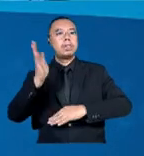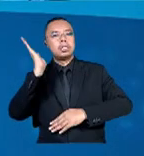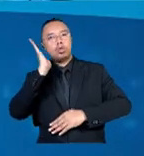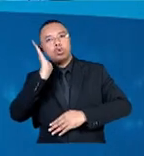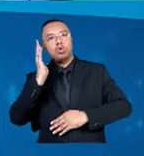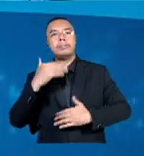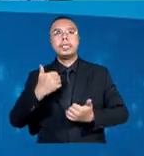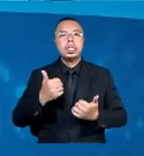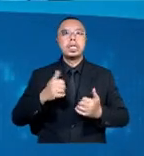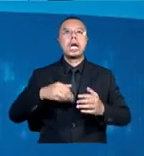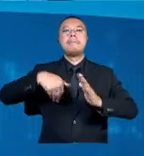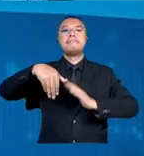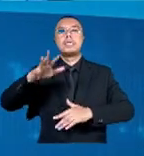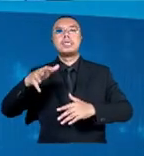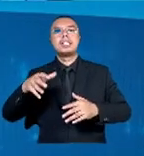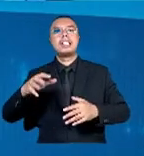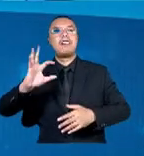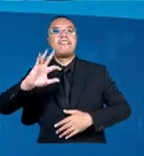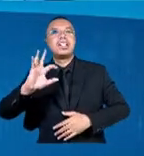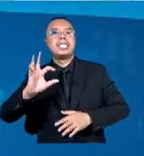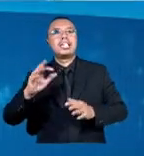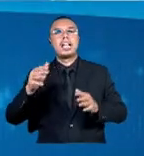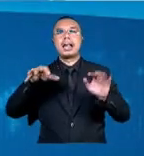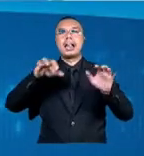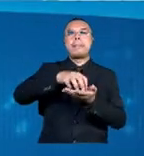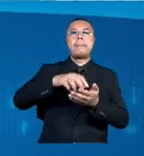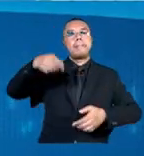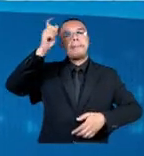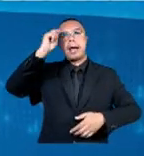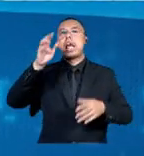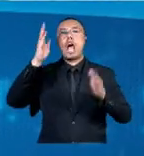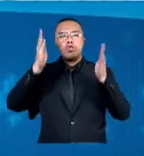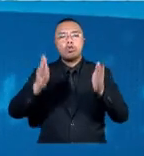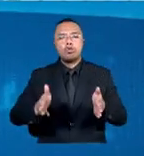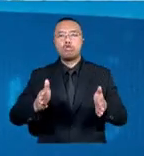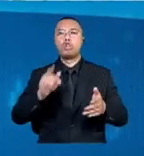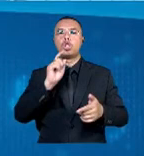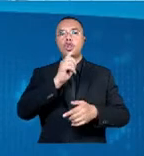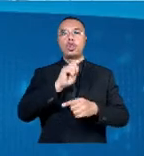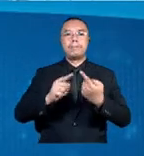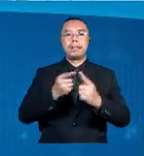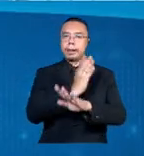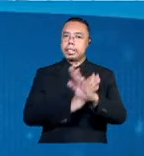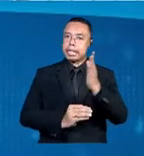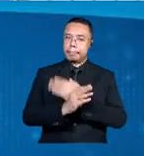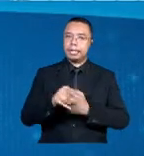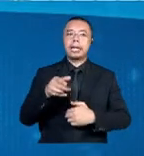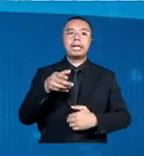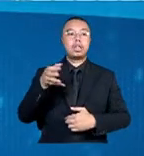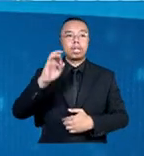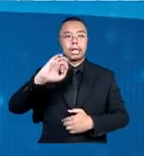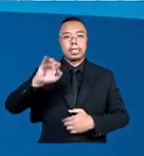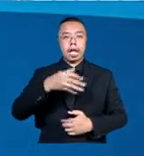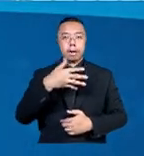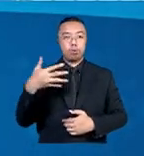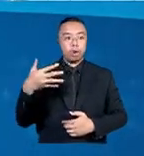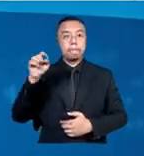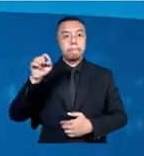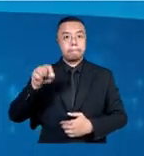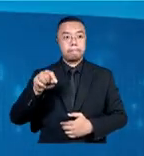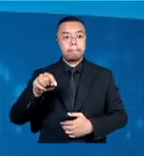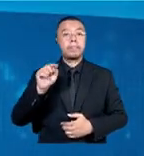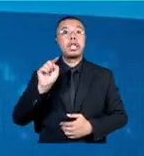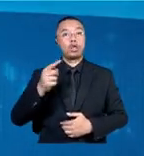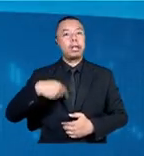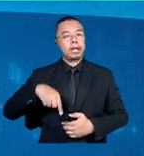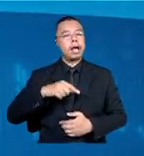juga di kamar mandi. Ini kami siapkan khusus kepada mereka, para disabilitas yang ada di Kota Jayapura.